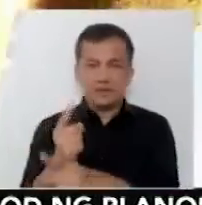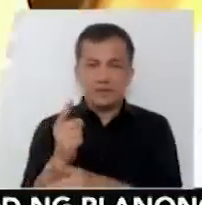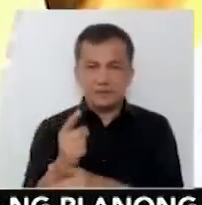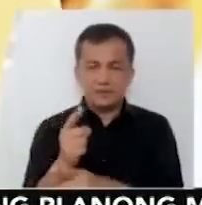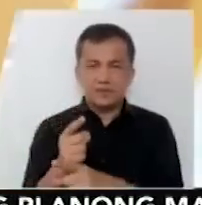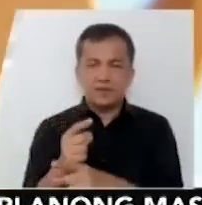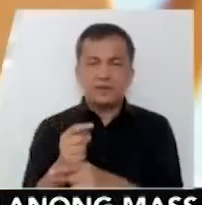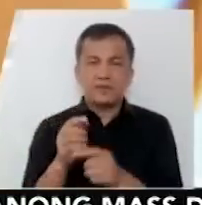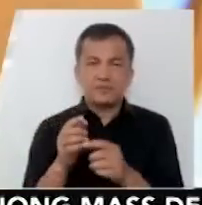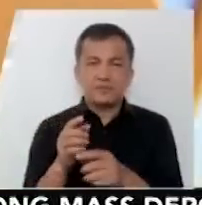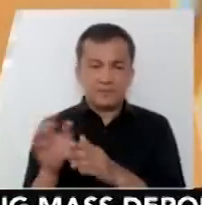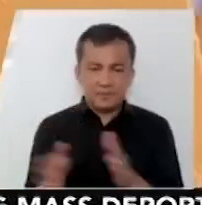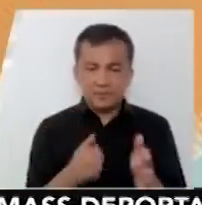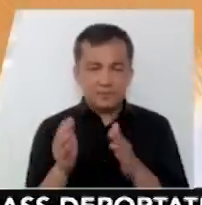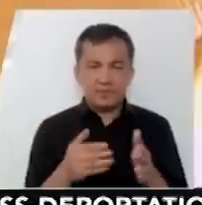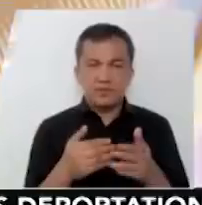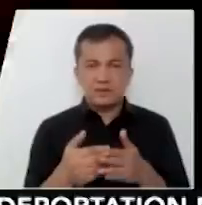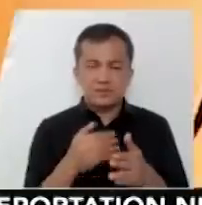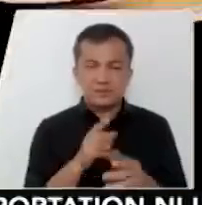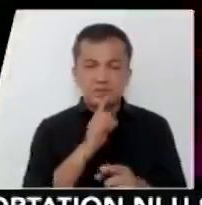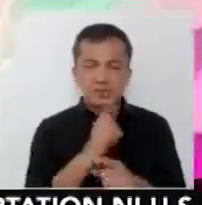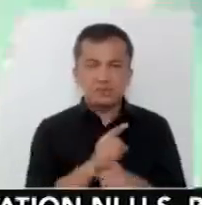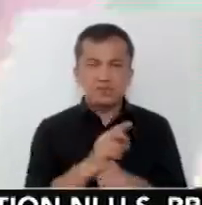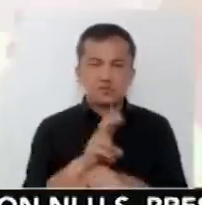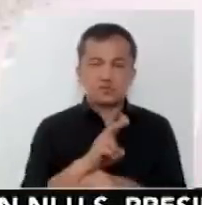preparation before they actually use the equipment.